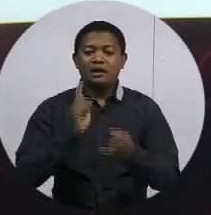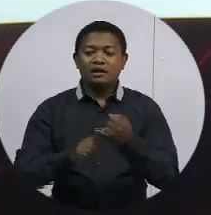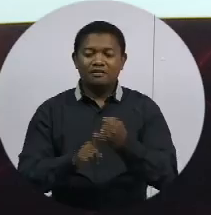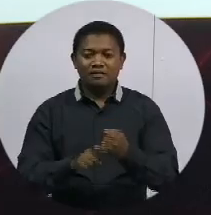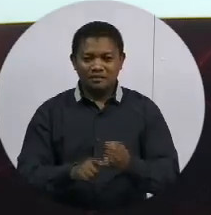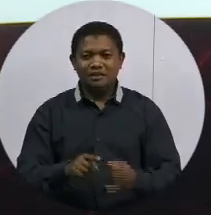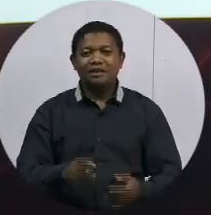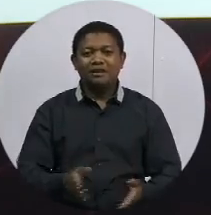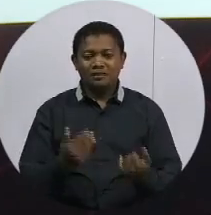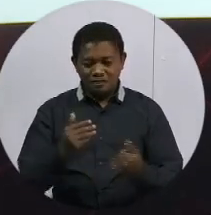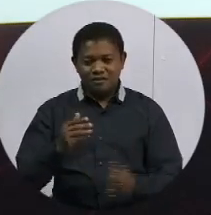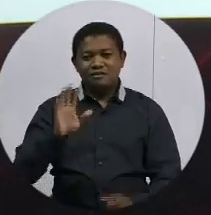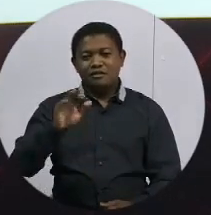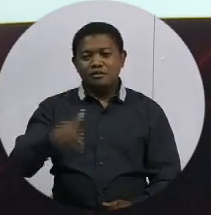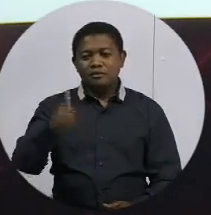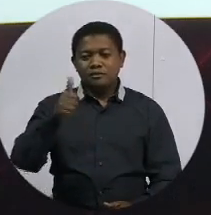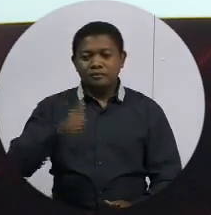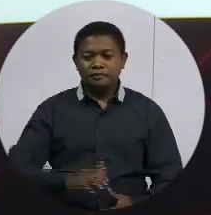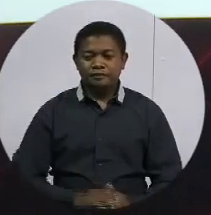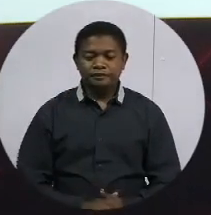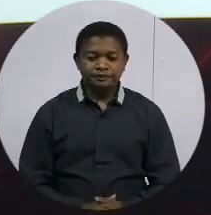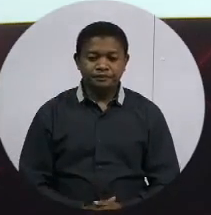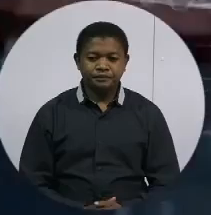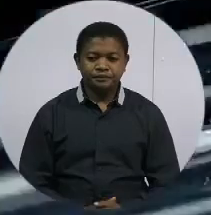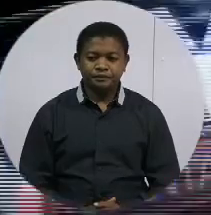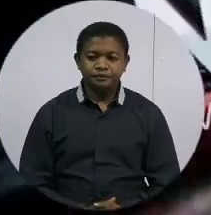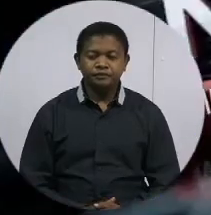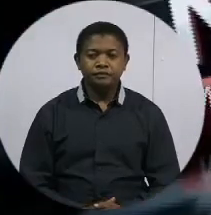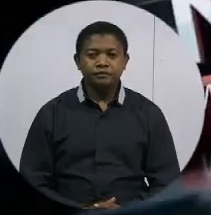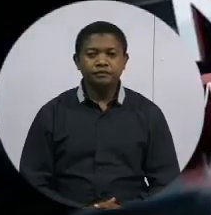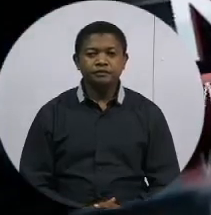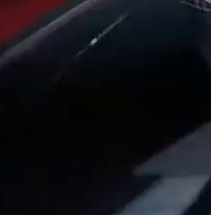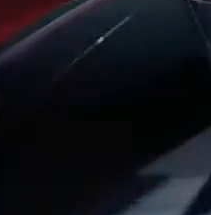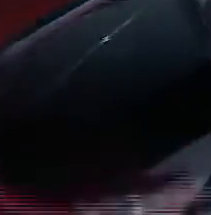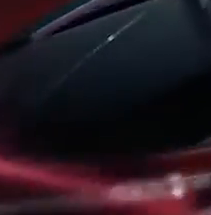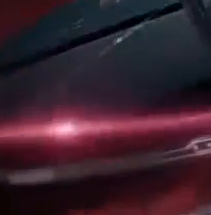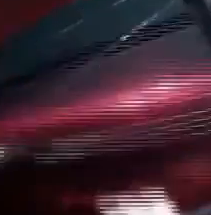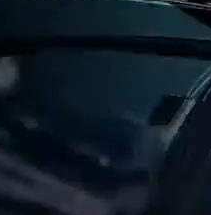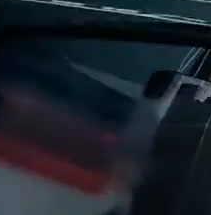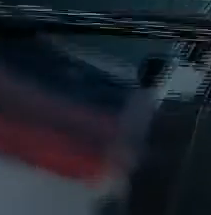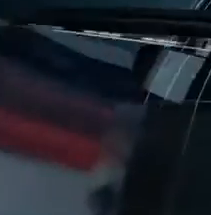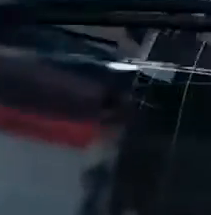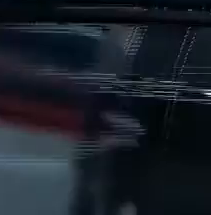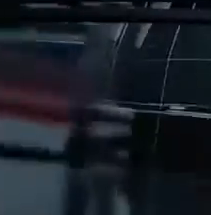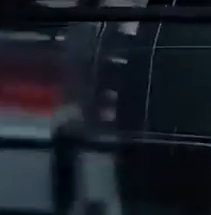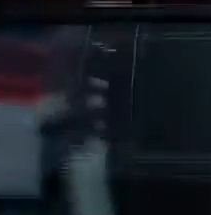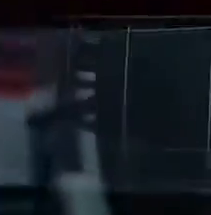mandria mifoatsika jiaby.